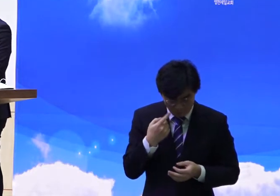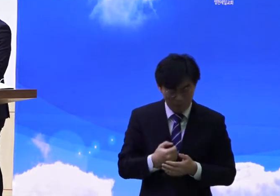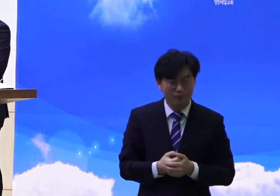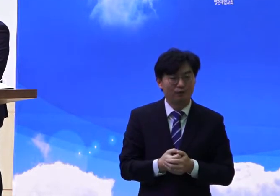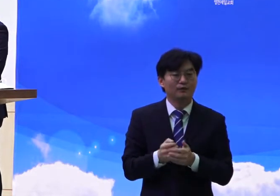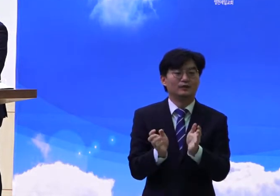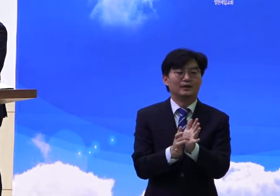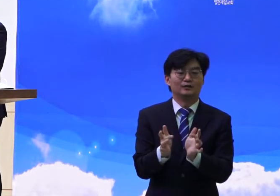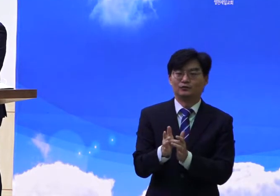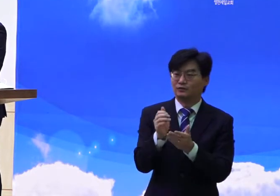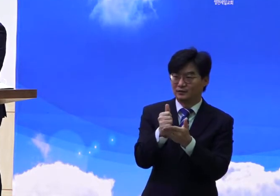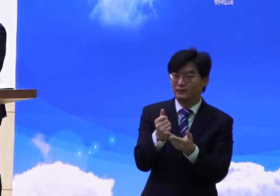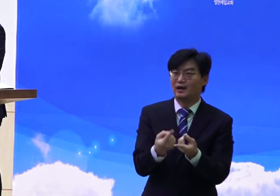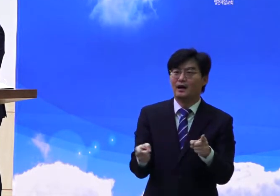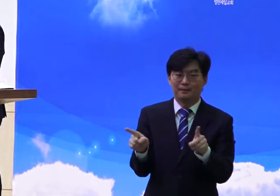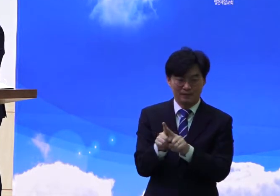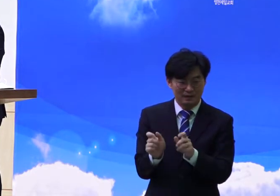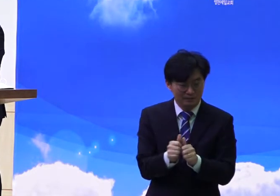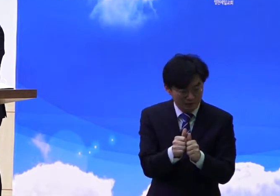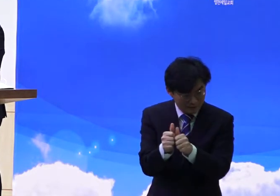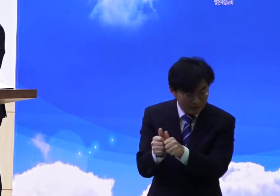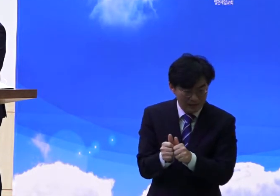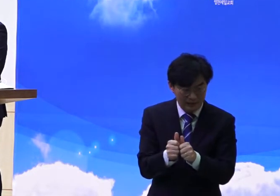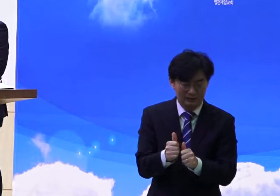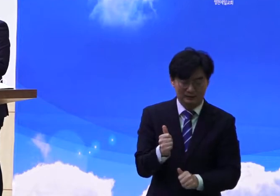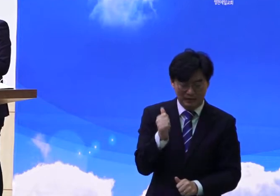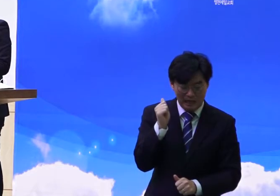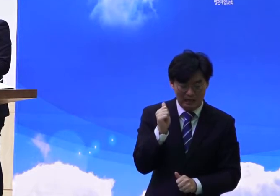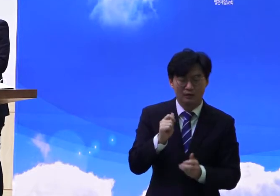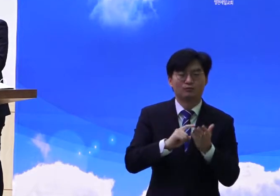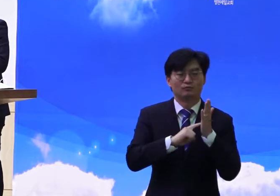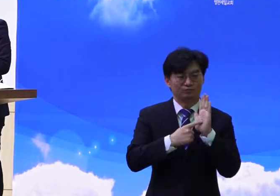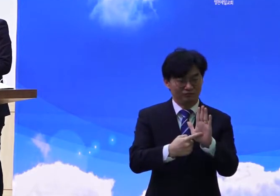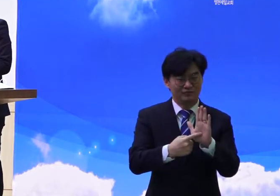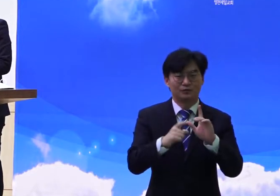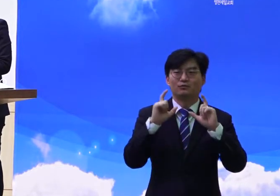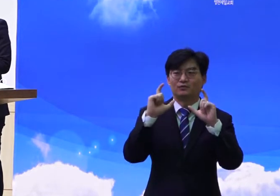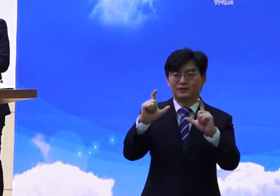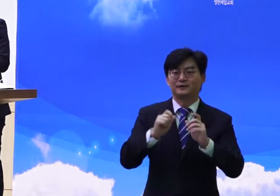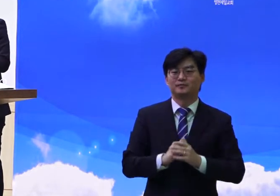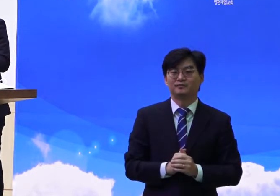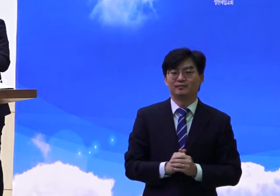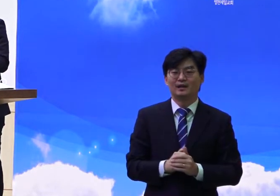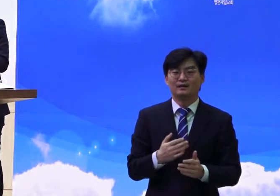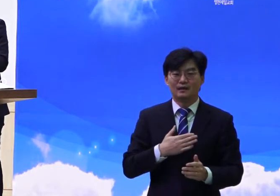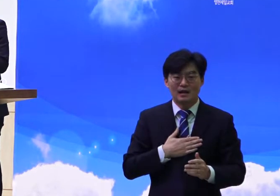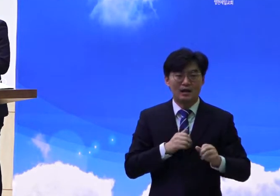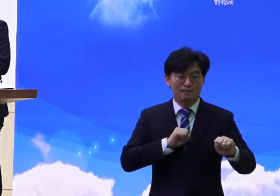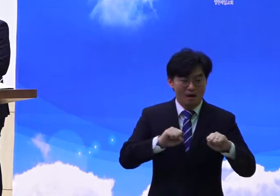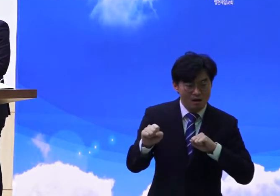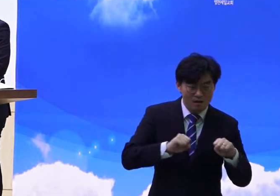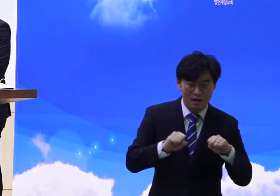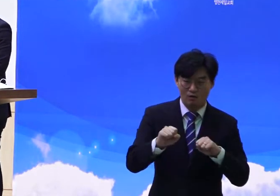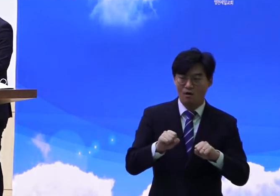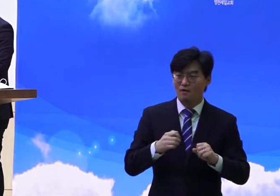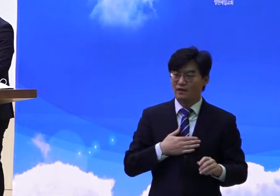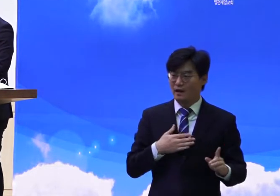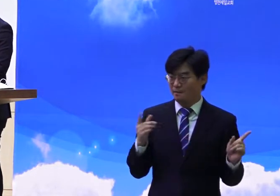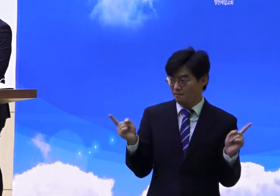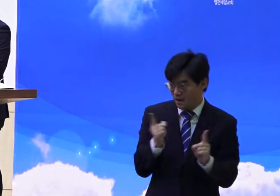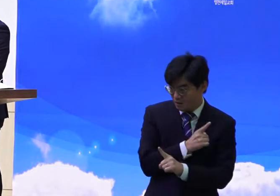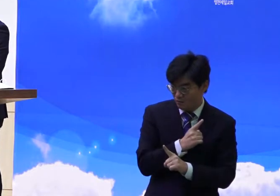선포했습니다. 승리를 위해서 중요한 것은 예수님이고, 다시 말하면 본질과